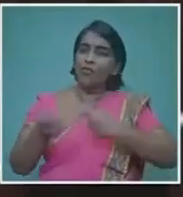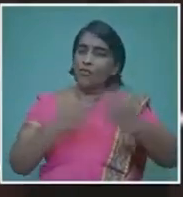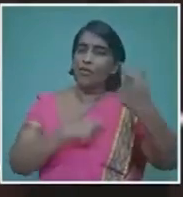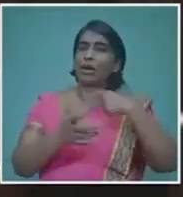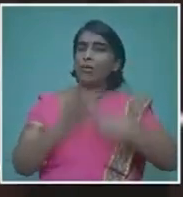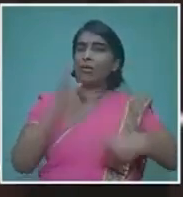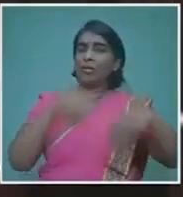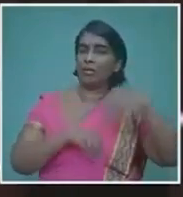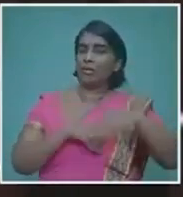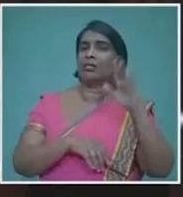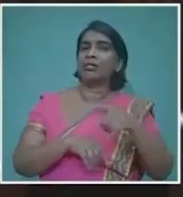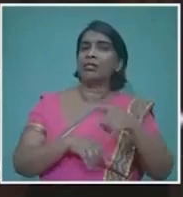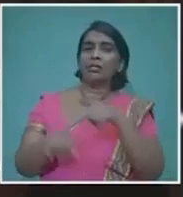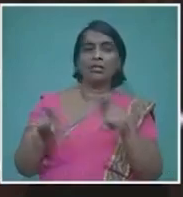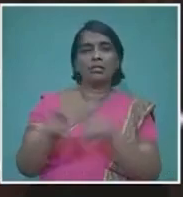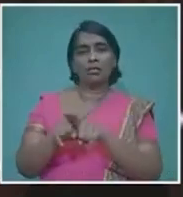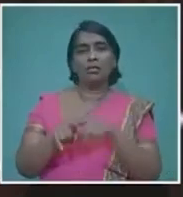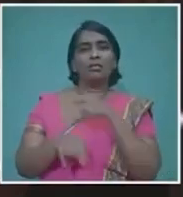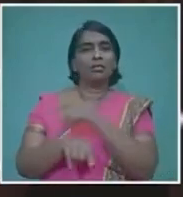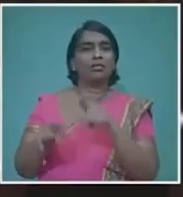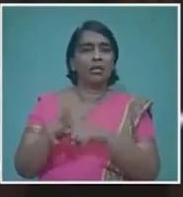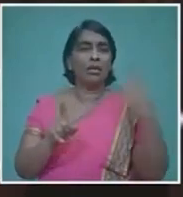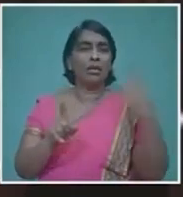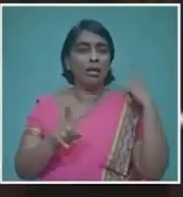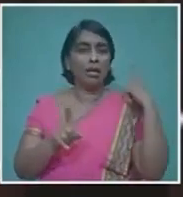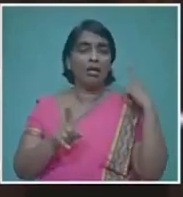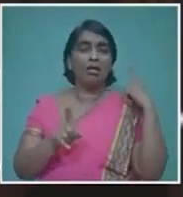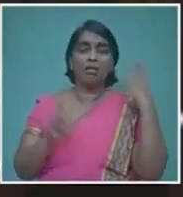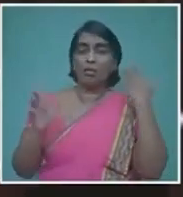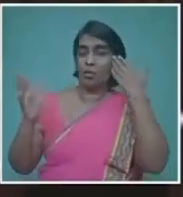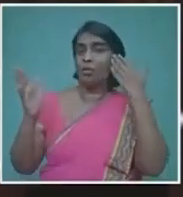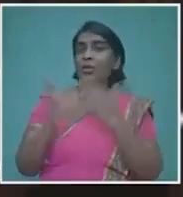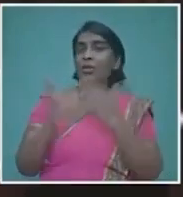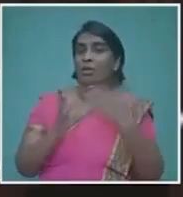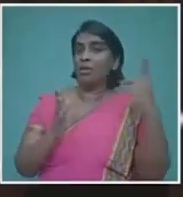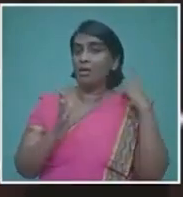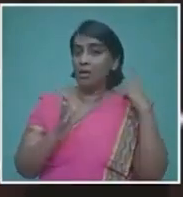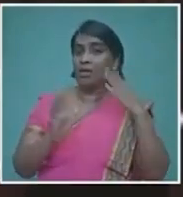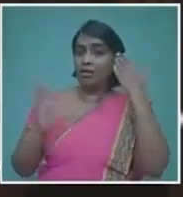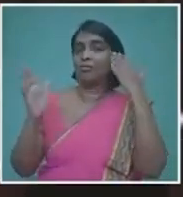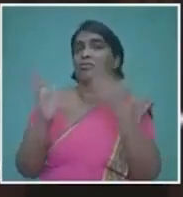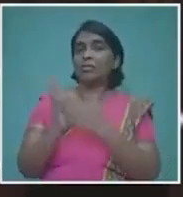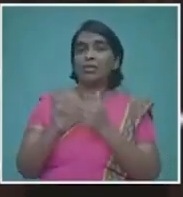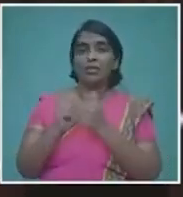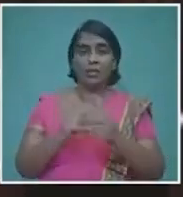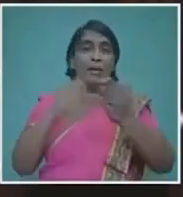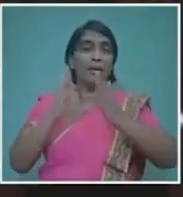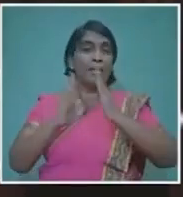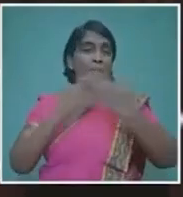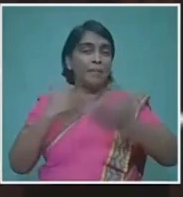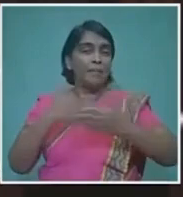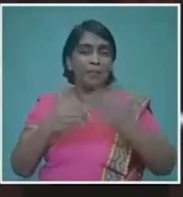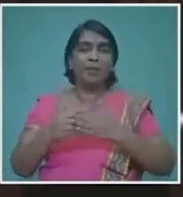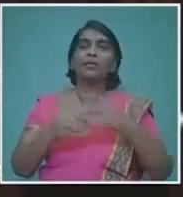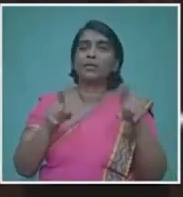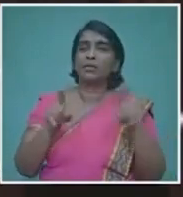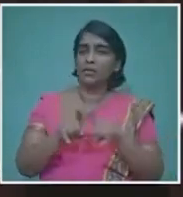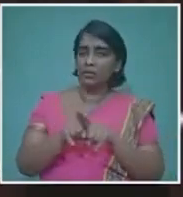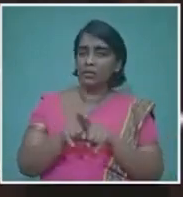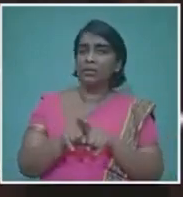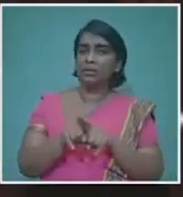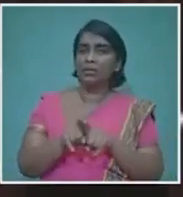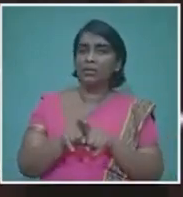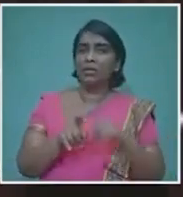තමයි දේශපාලනය කරන්න ඉන්නේ. ඒ වගේම තමයි මේ හමුදා ගත කියලා හමුදා අවසන් කරන්න ඇසන් බාස්ලයි අවසන් කර